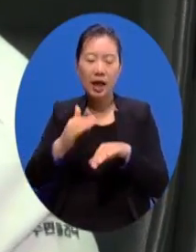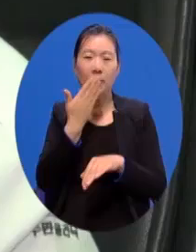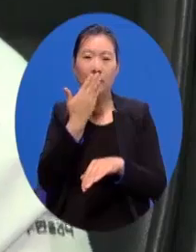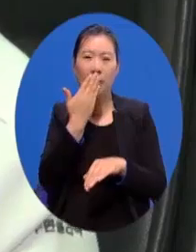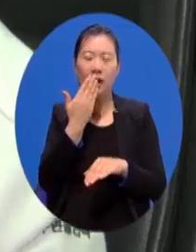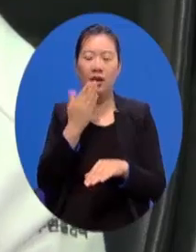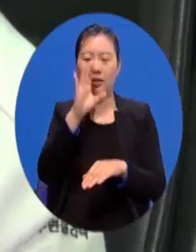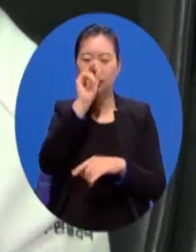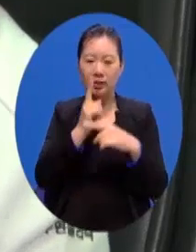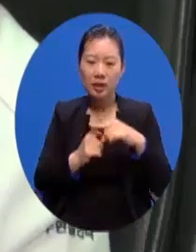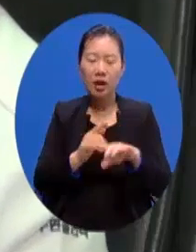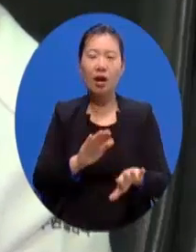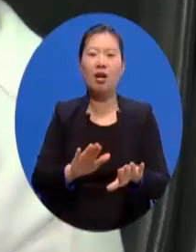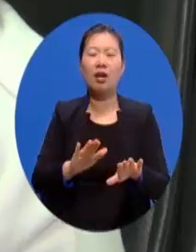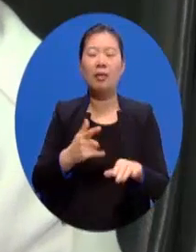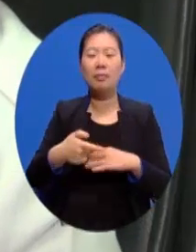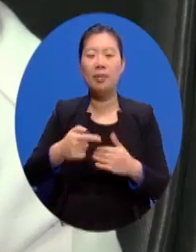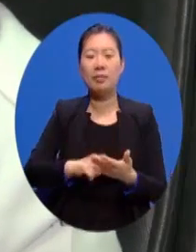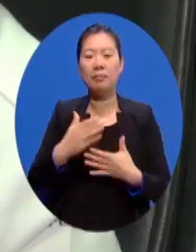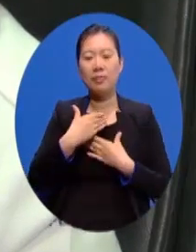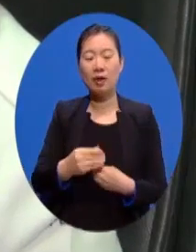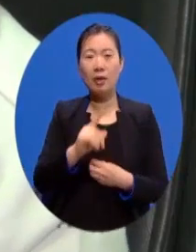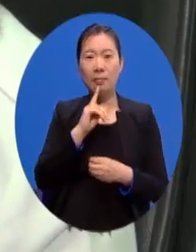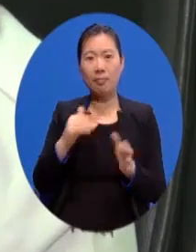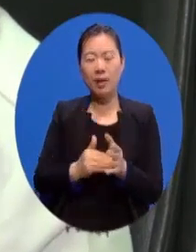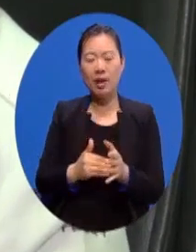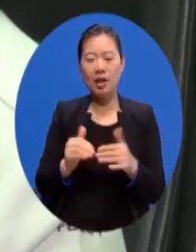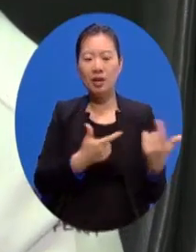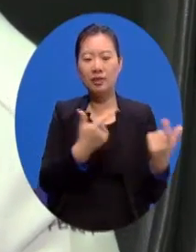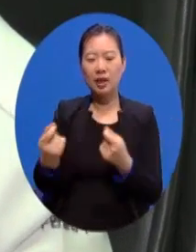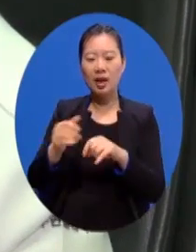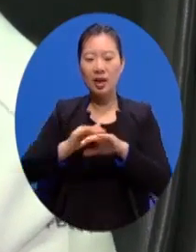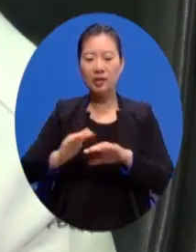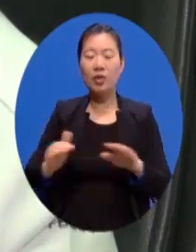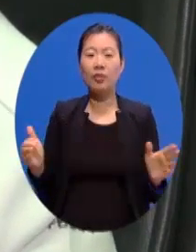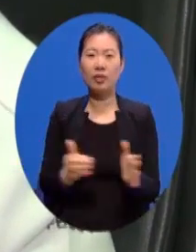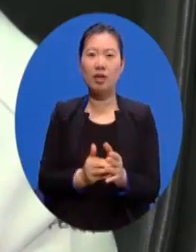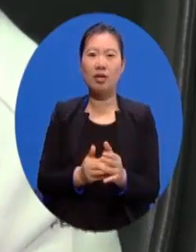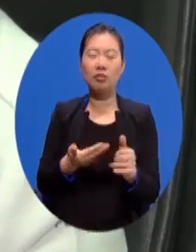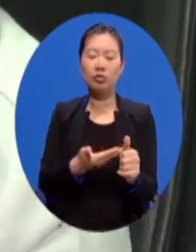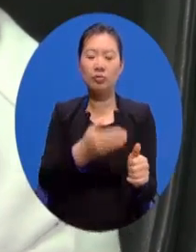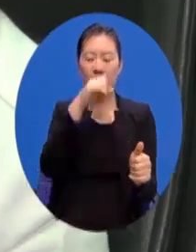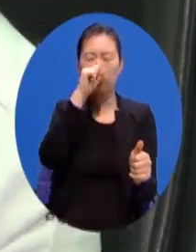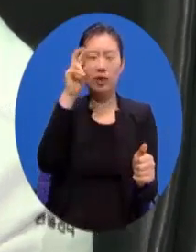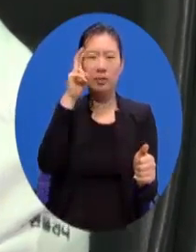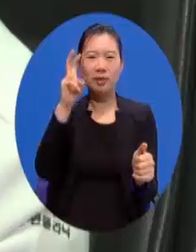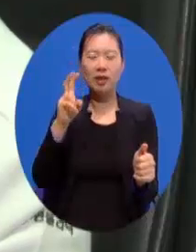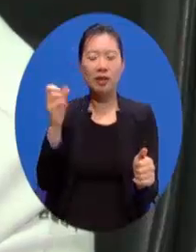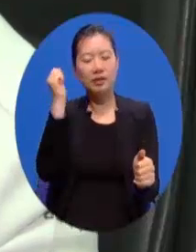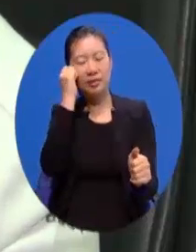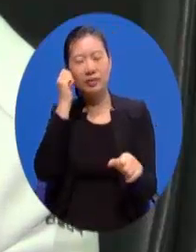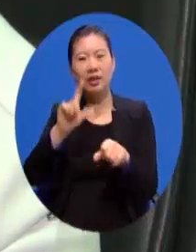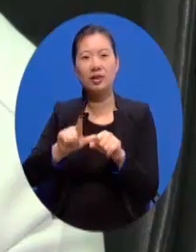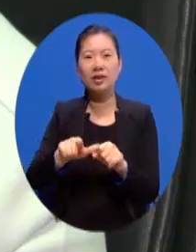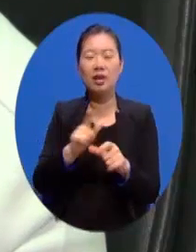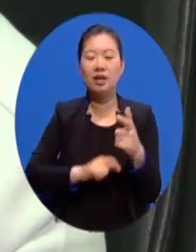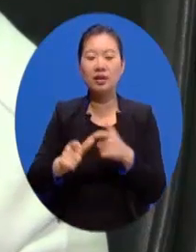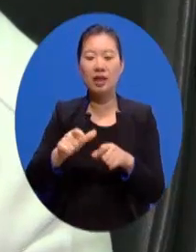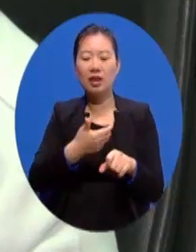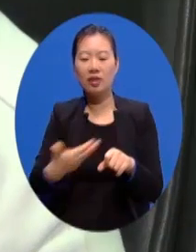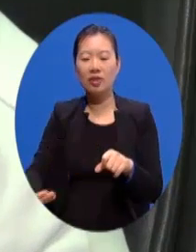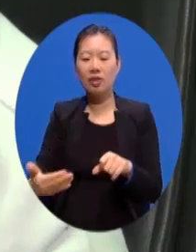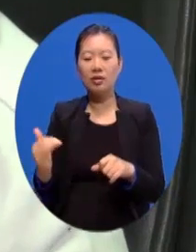있도록 긍정적으로 아, 나 이제 마음이 편안하다. 다 이제 해결됐어. 이렇게 할 수 있게 하면 좋겠고 잠 자는 시간을